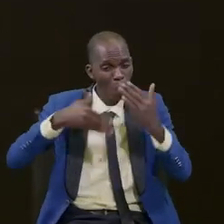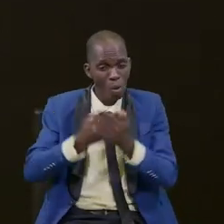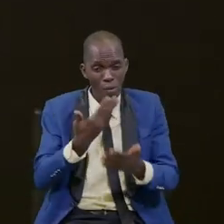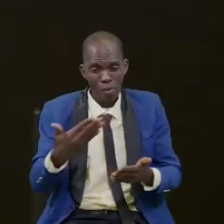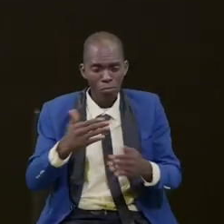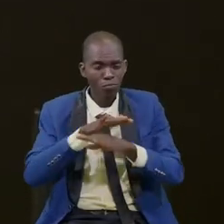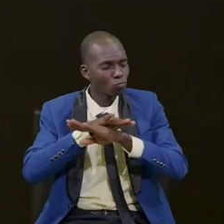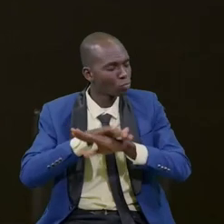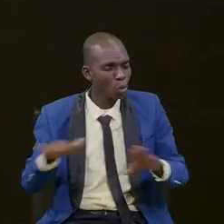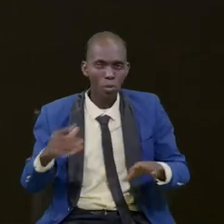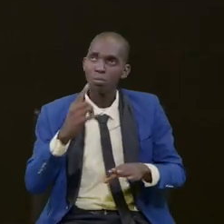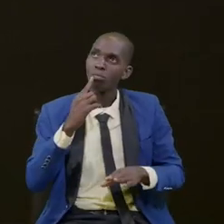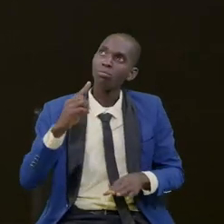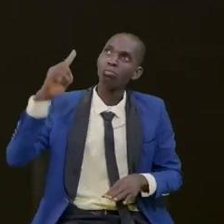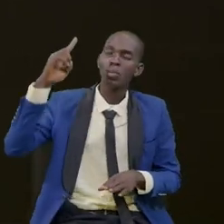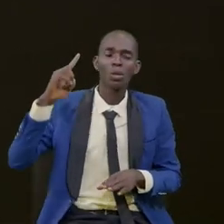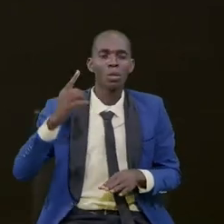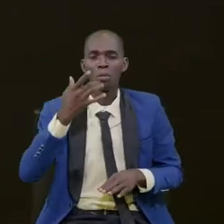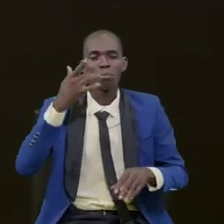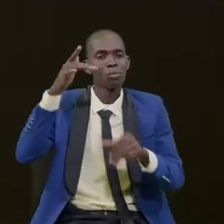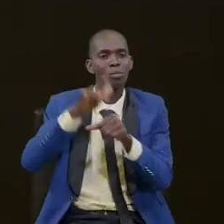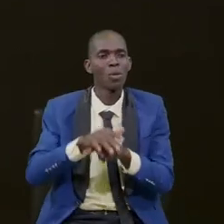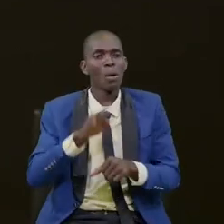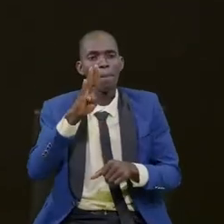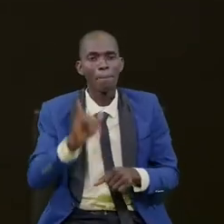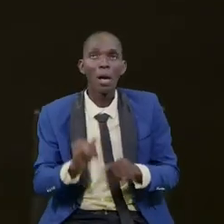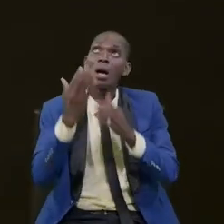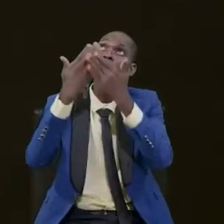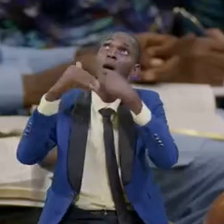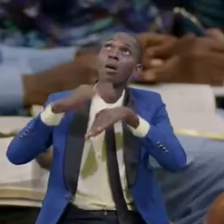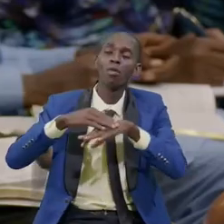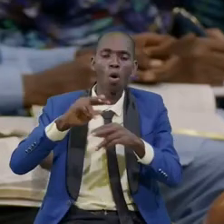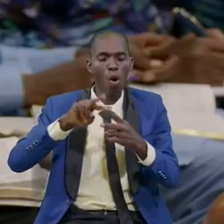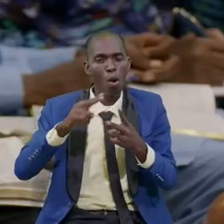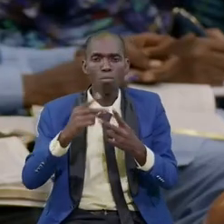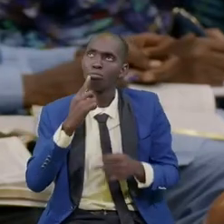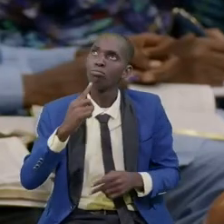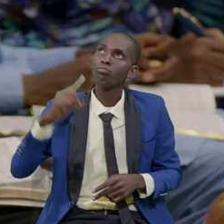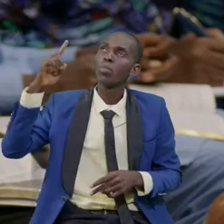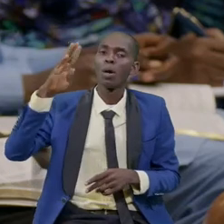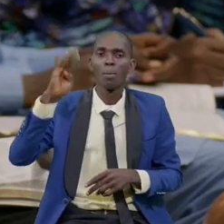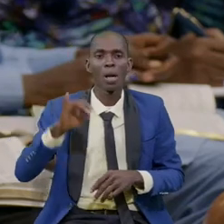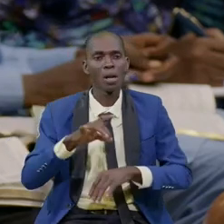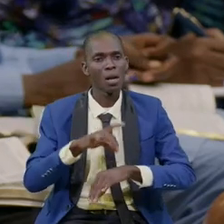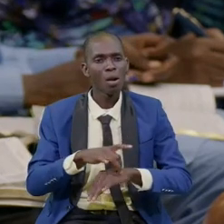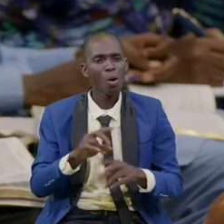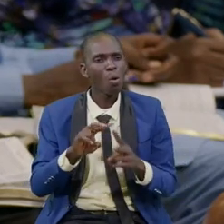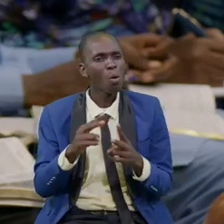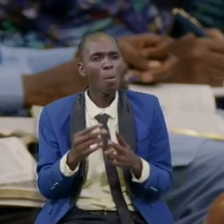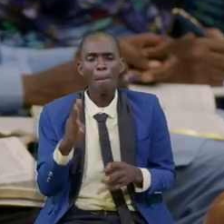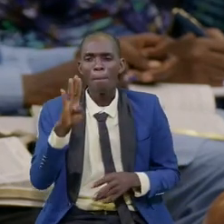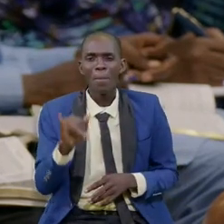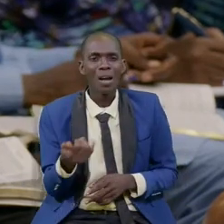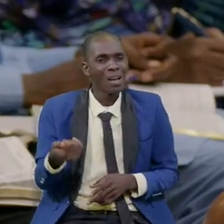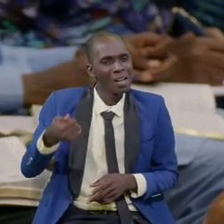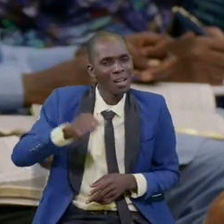ni par le ciel, ni par la terre, ni par aucun